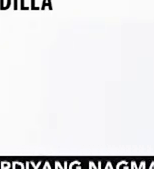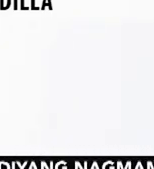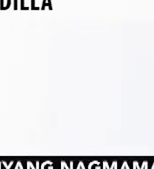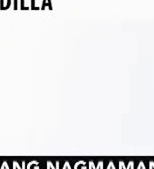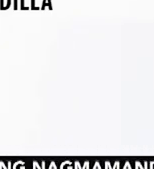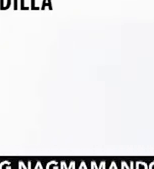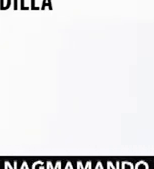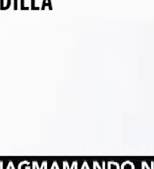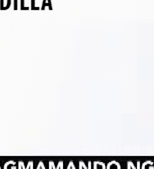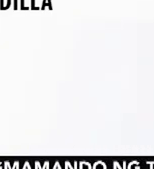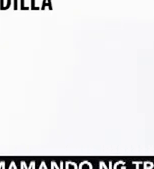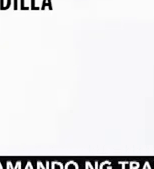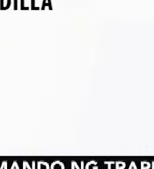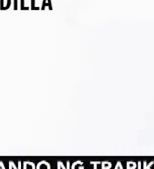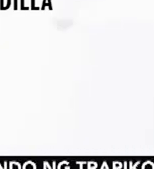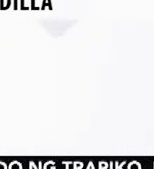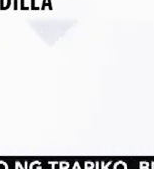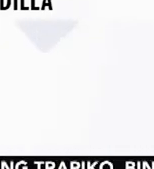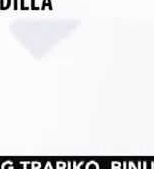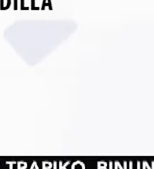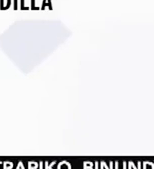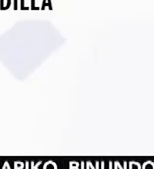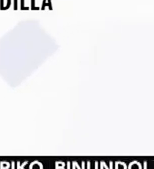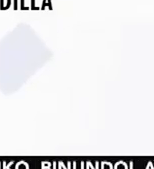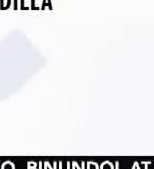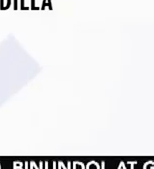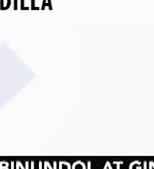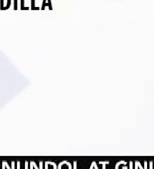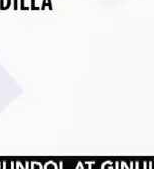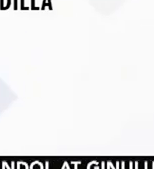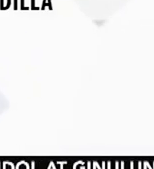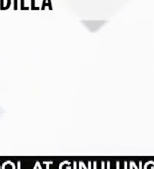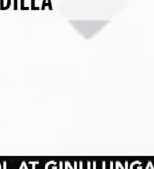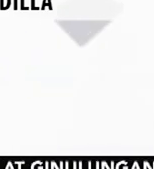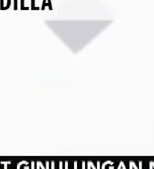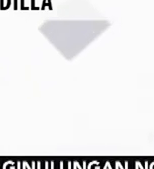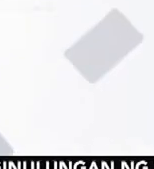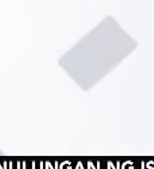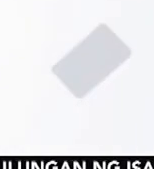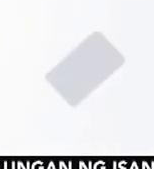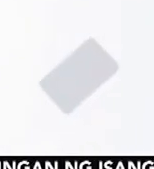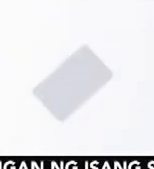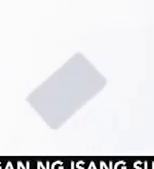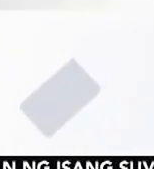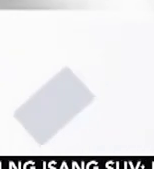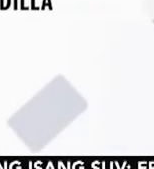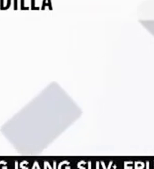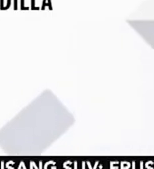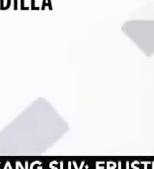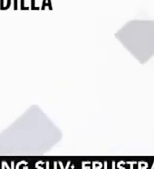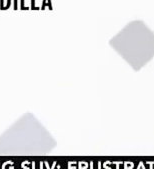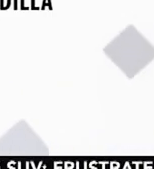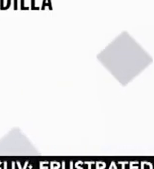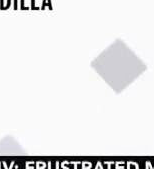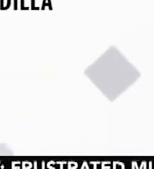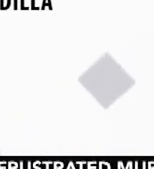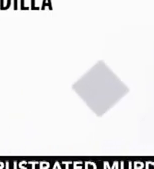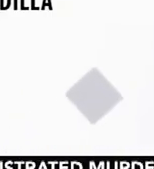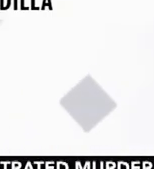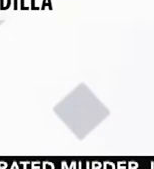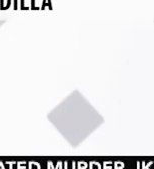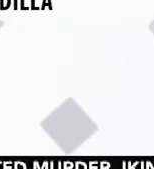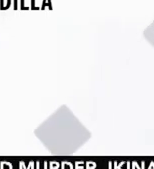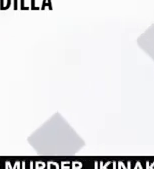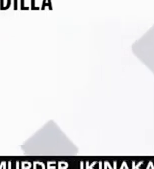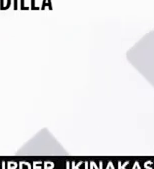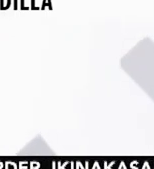na hindi naman nag-participate talaga sa mga ganitong klaseng deliberation. To be honest, malalim si Robin. Marunong